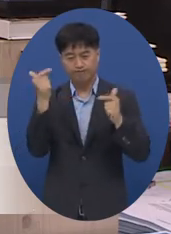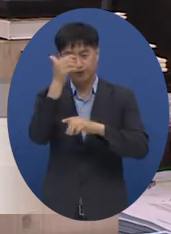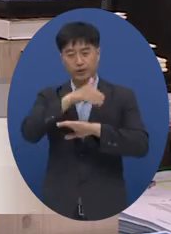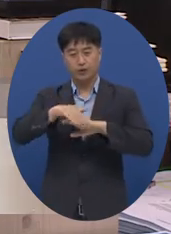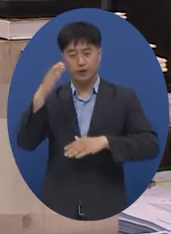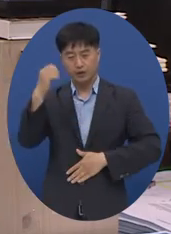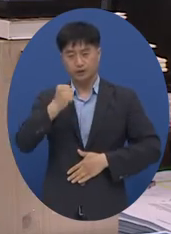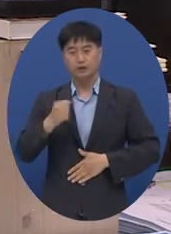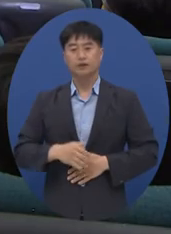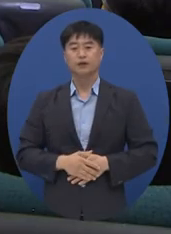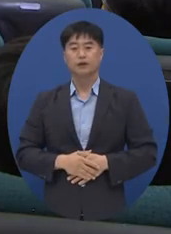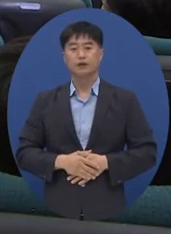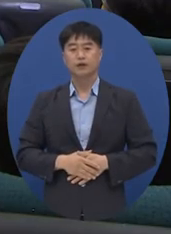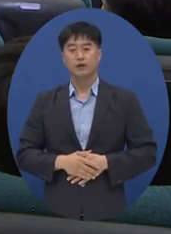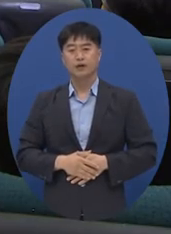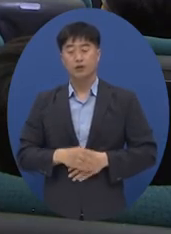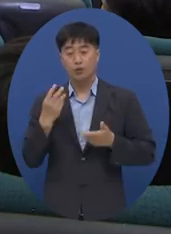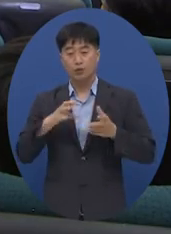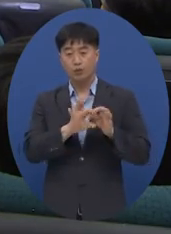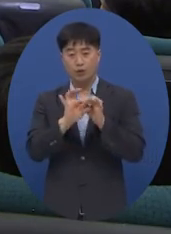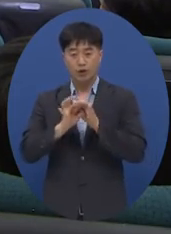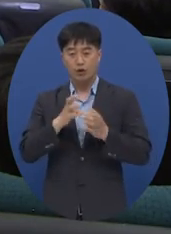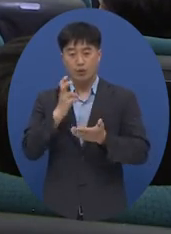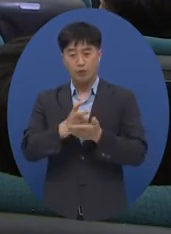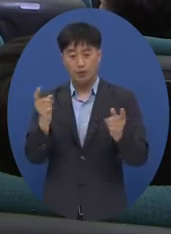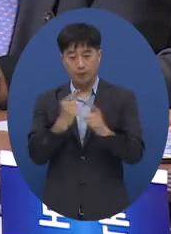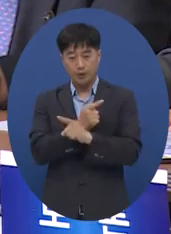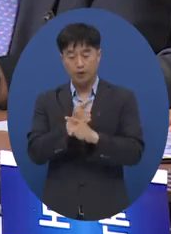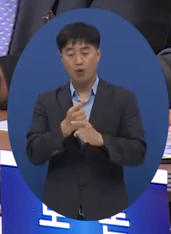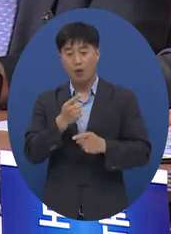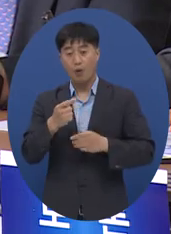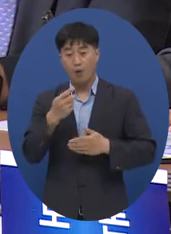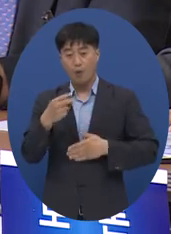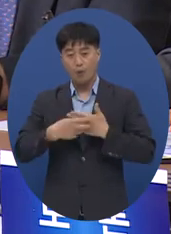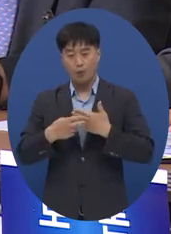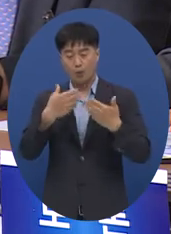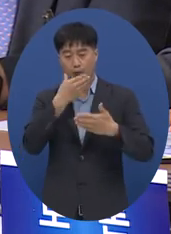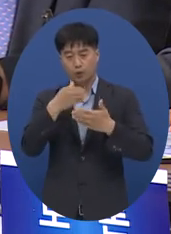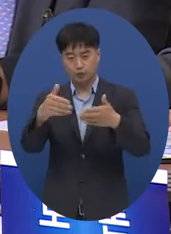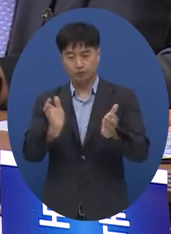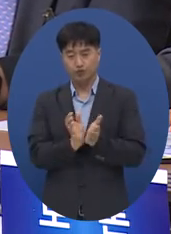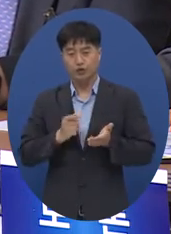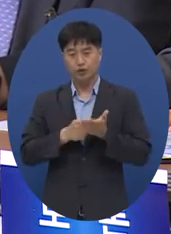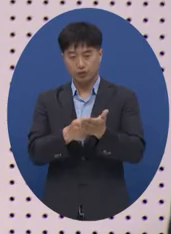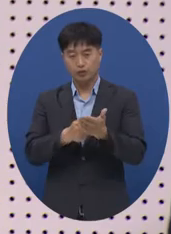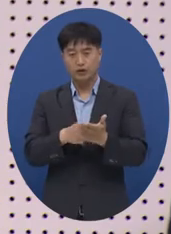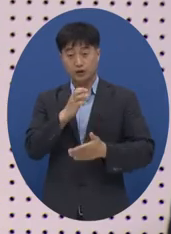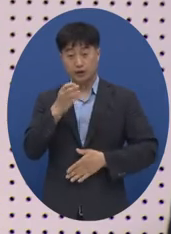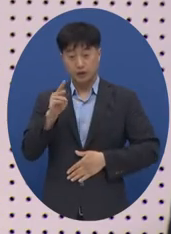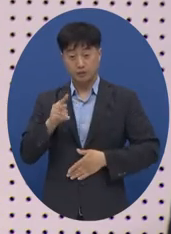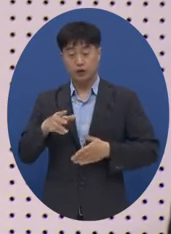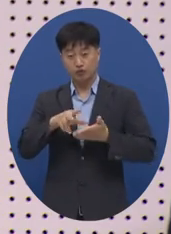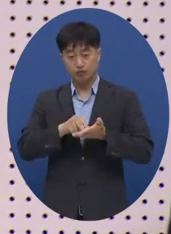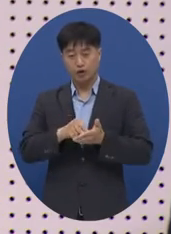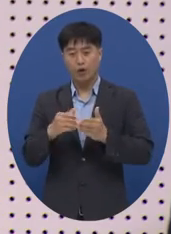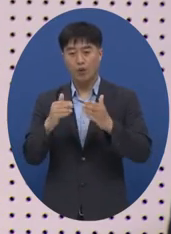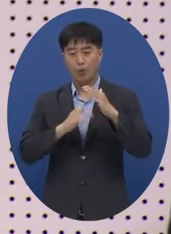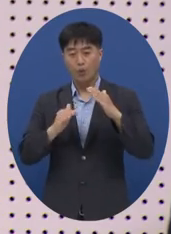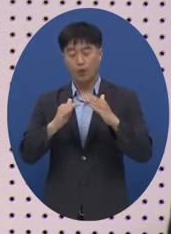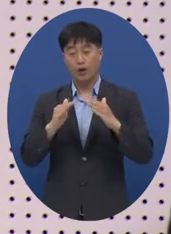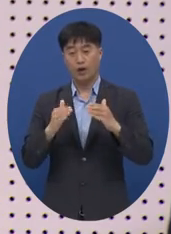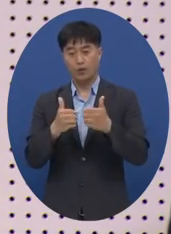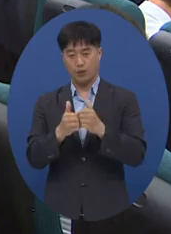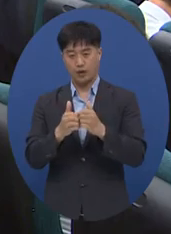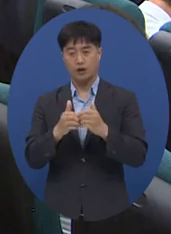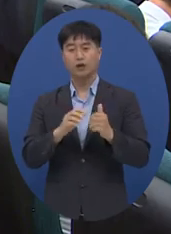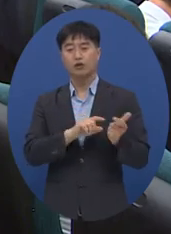확대할 계획을 갖고 있습니다. 도는 관련 의료법 개정안을 보건복지부에 제출하고 수술실 CCTV를 주제로 한 공개 토론회를